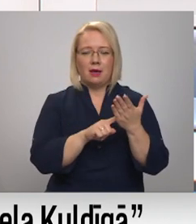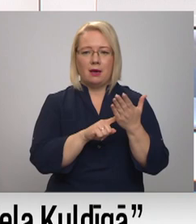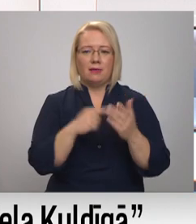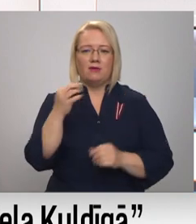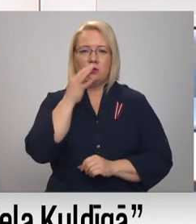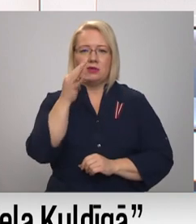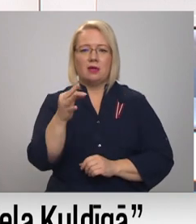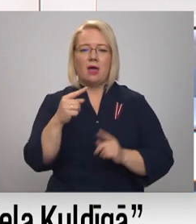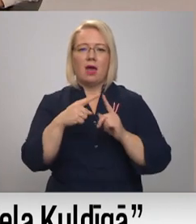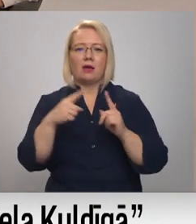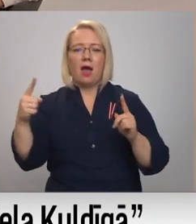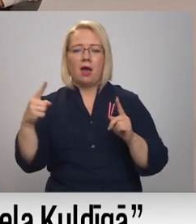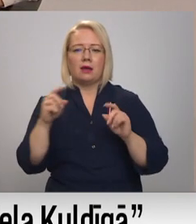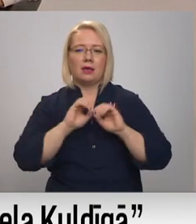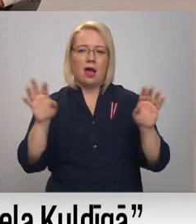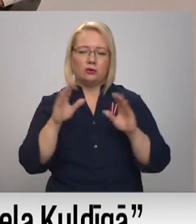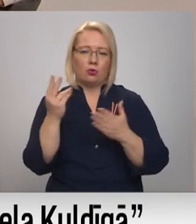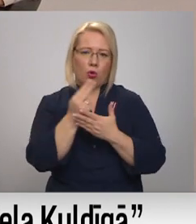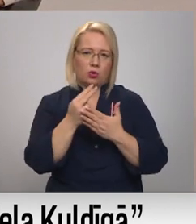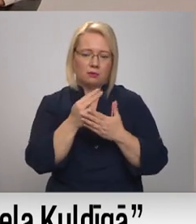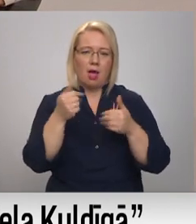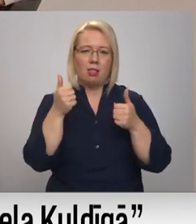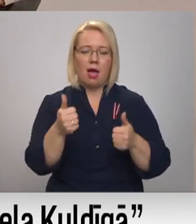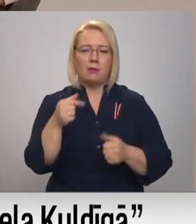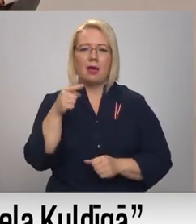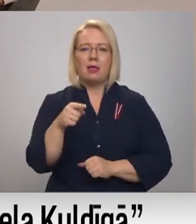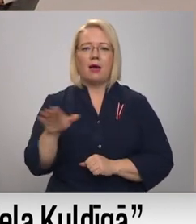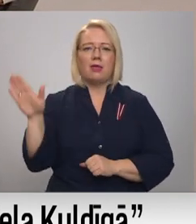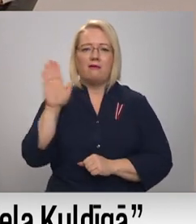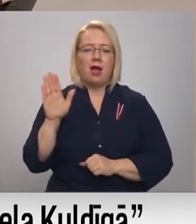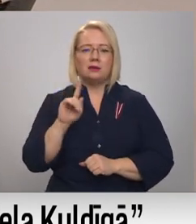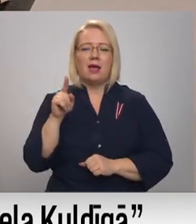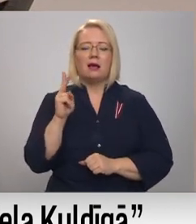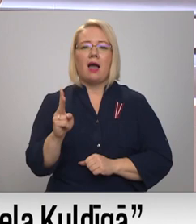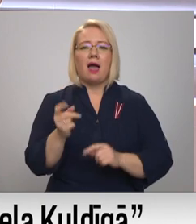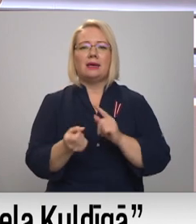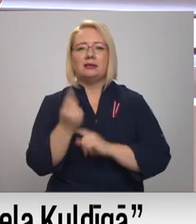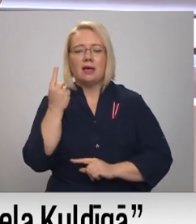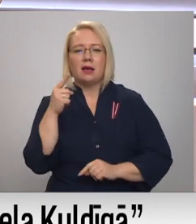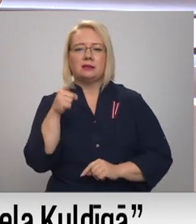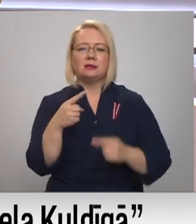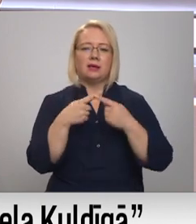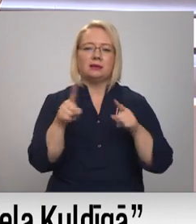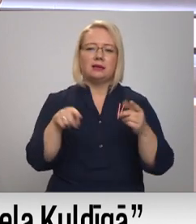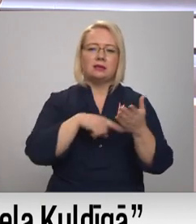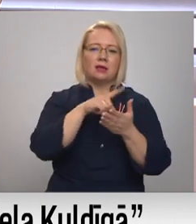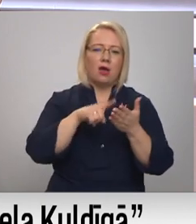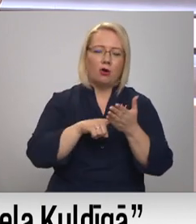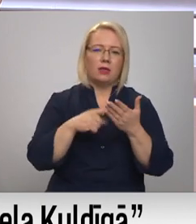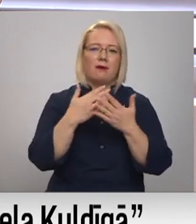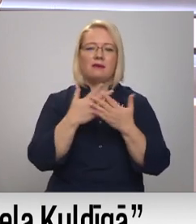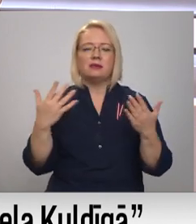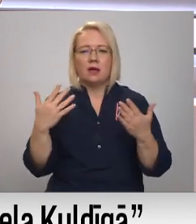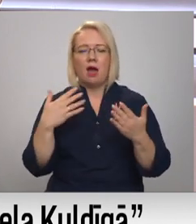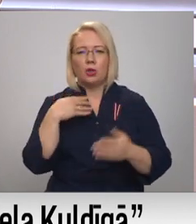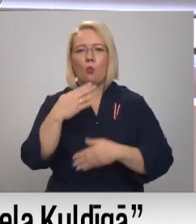Te gara būtu jāstāst, nu, ko nozīmē. Nu, labi, ka mums tāda valsts ir, kā nu, tur ir sanācis, tas ir cits jautājums. Bet, nu, visādi mēs te kuļamies, bet,